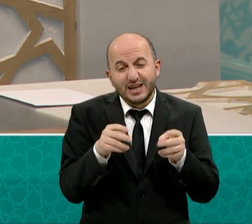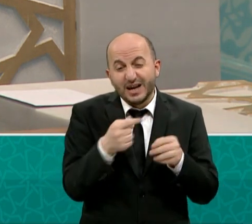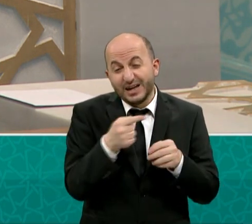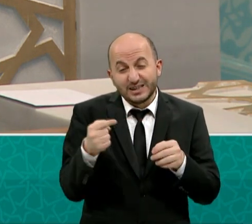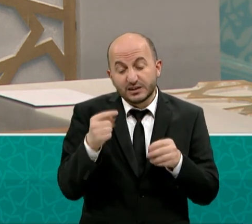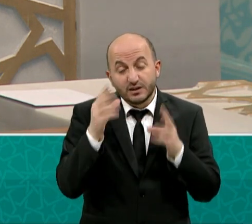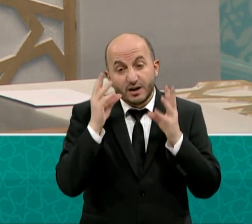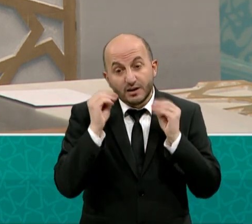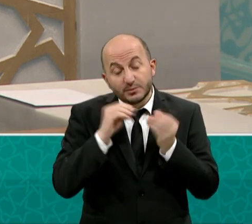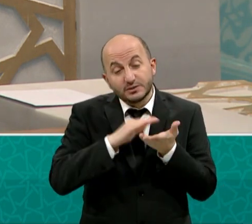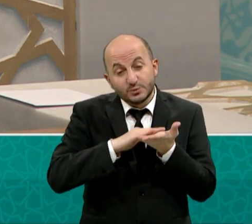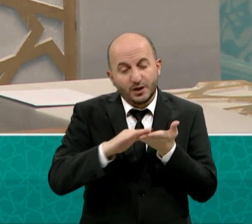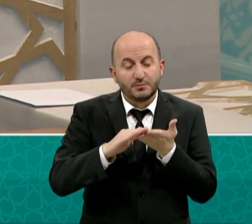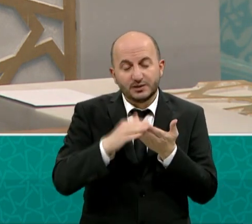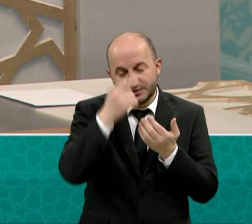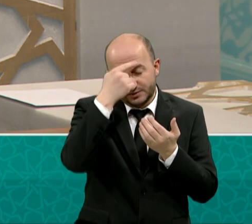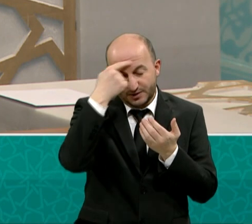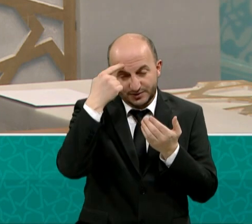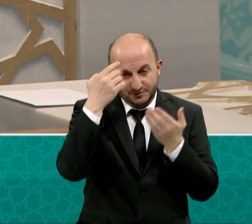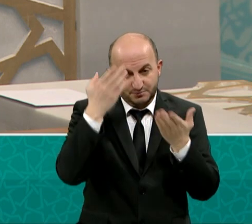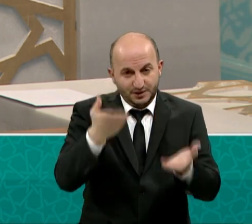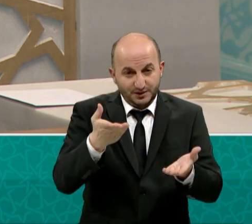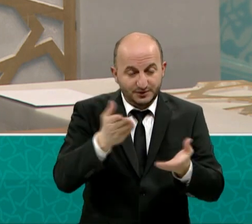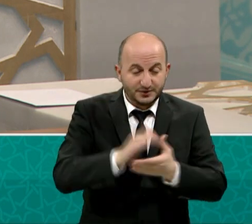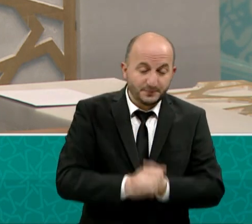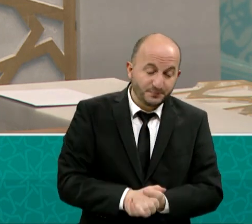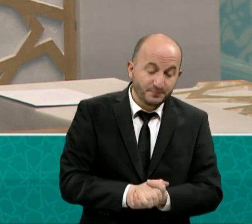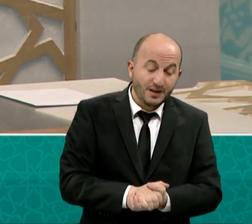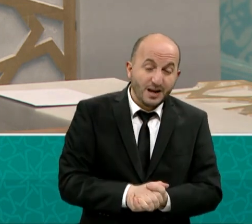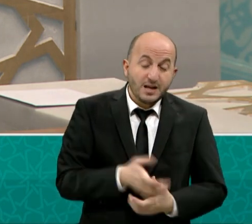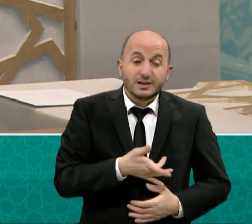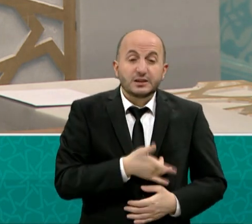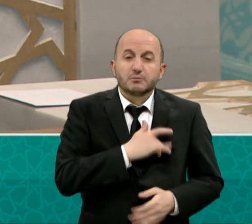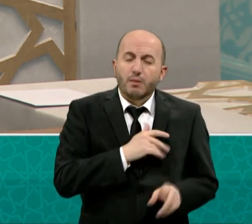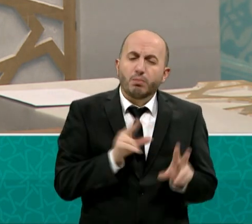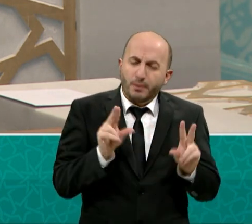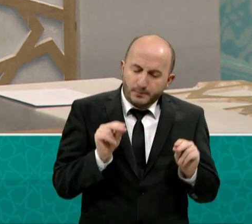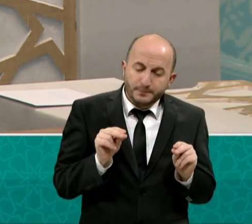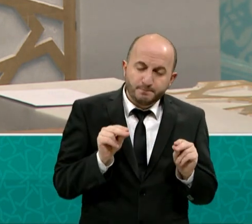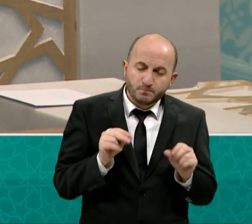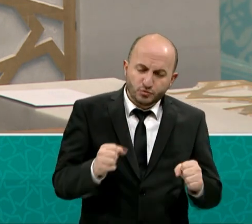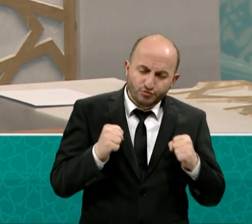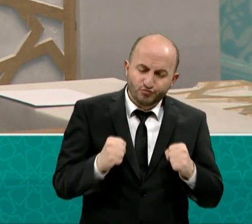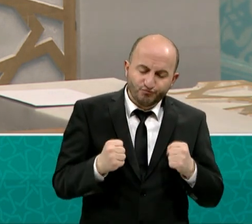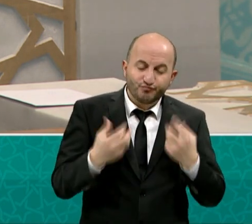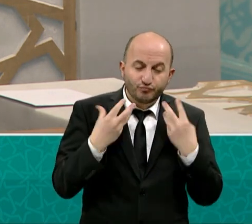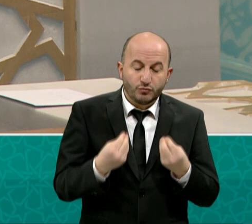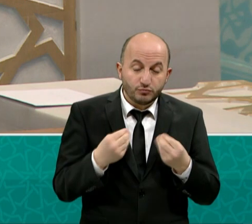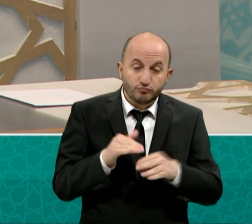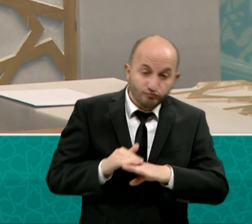idrak edip tamamlamayı nasip eylesin. Şimdi iman tamam. Zaten iman sağlam olursa